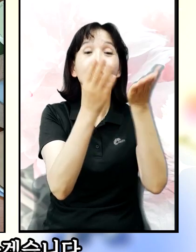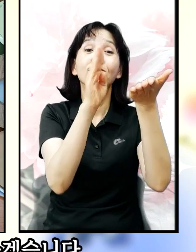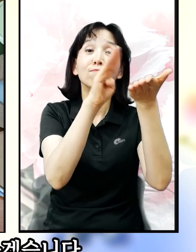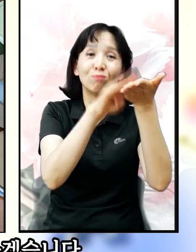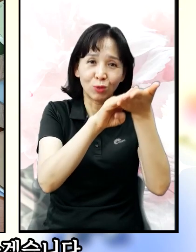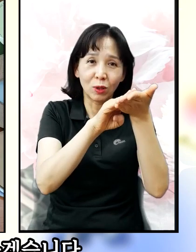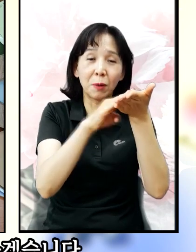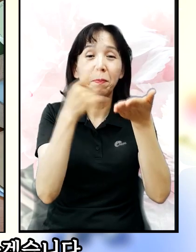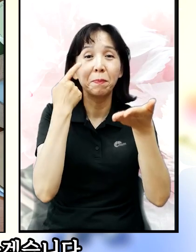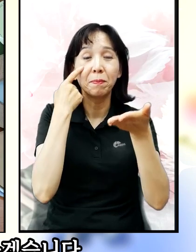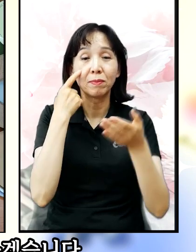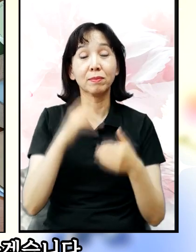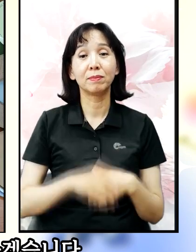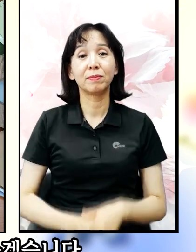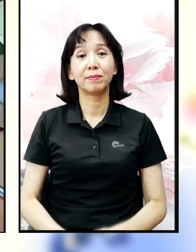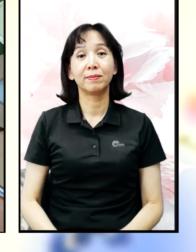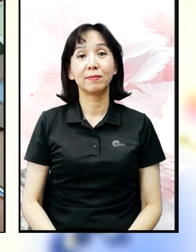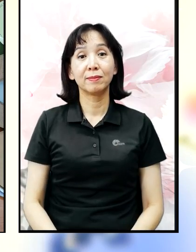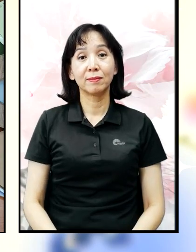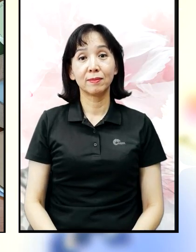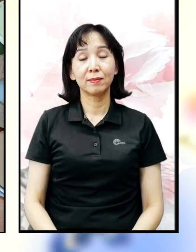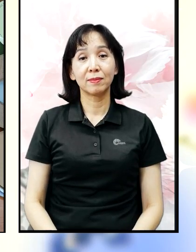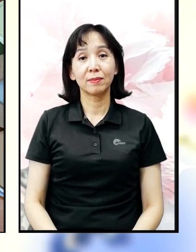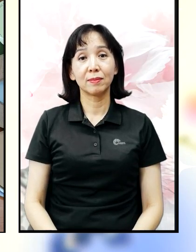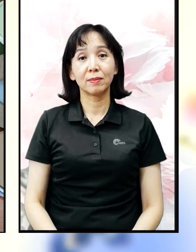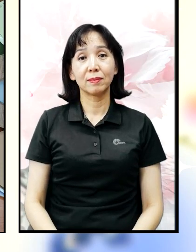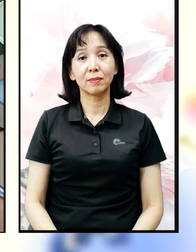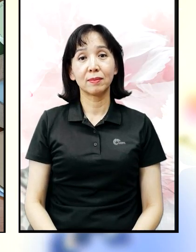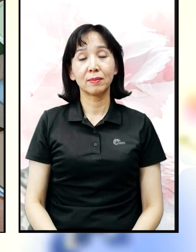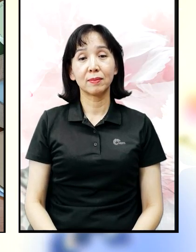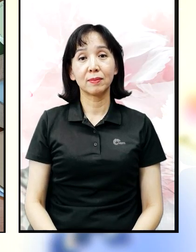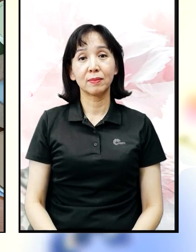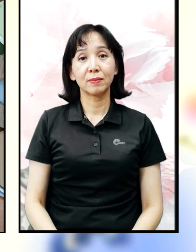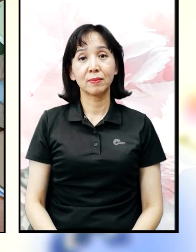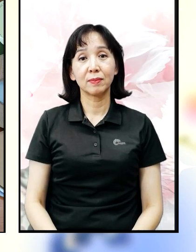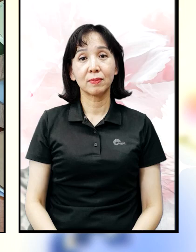하나를 고정을 시키도록 하겠습니다.